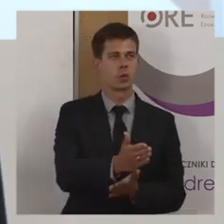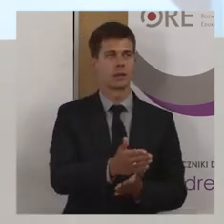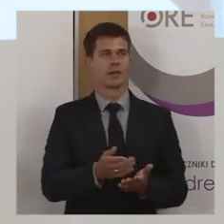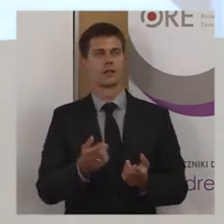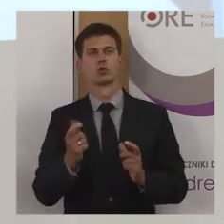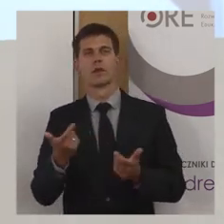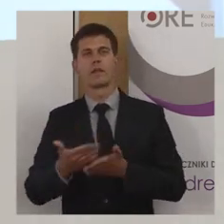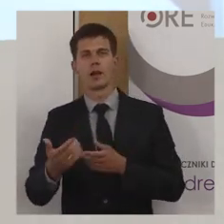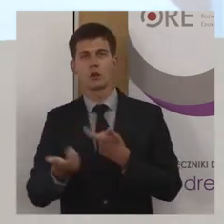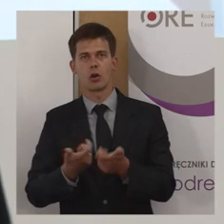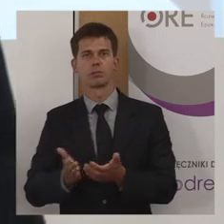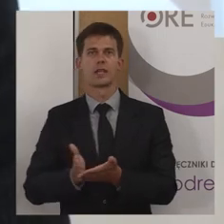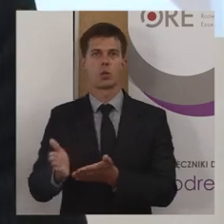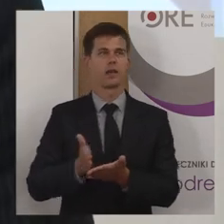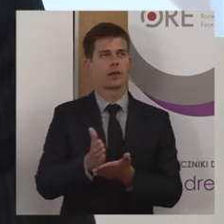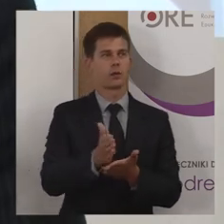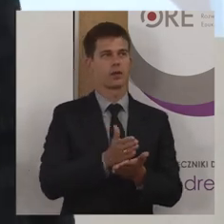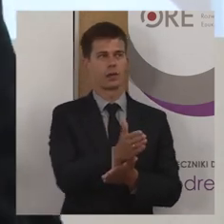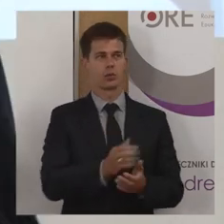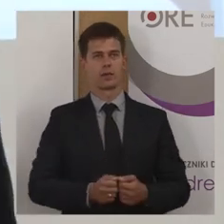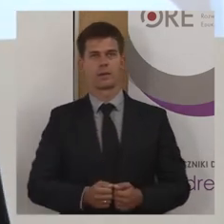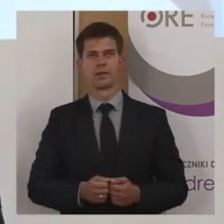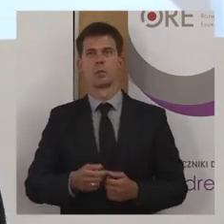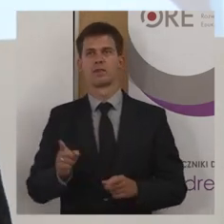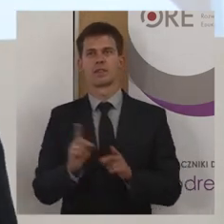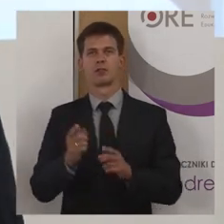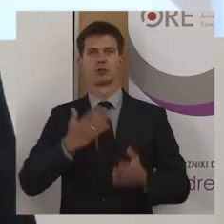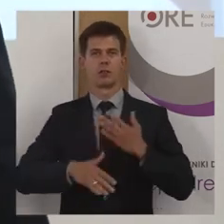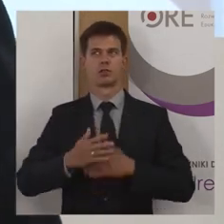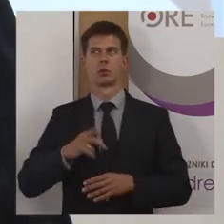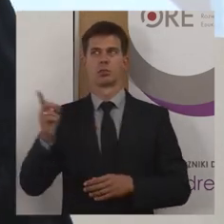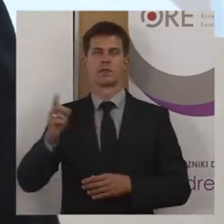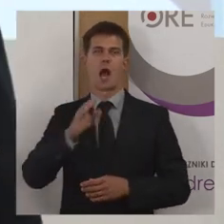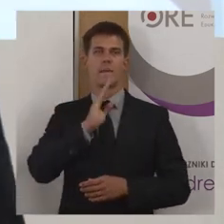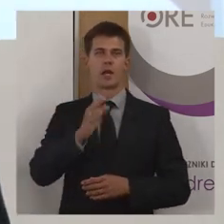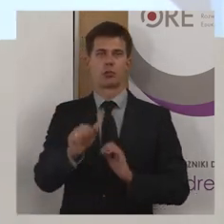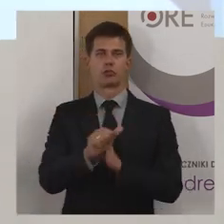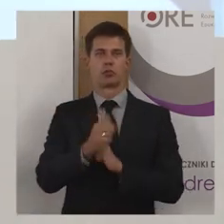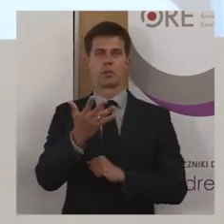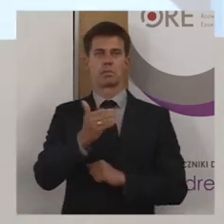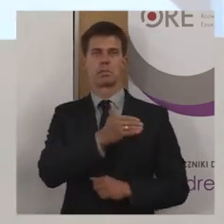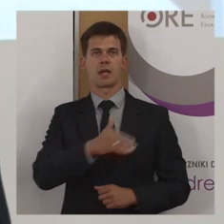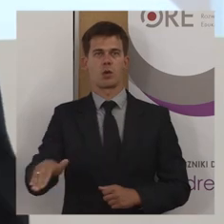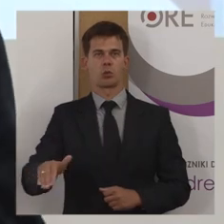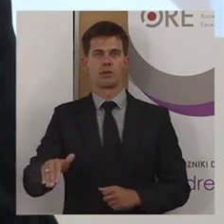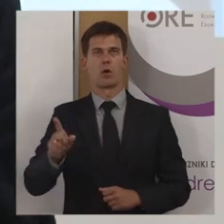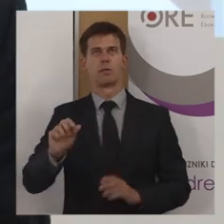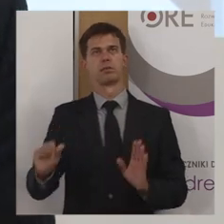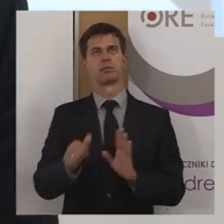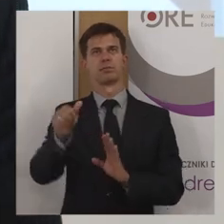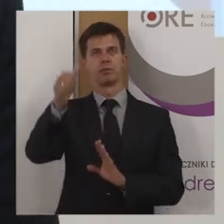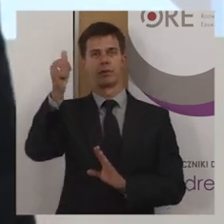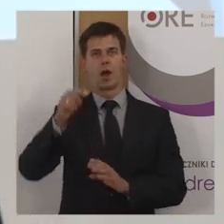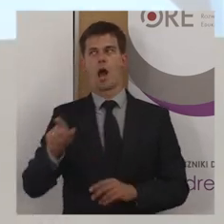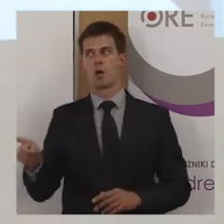bo ich zawsze będzie za mało. Cieszę się, że Amerykanie mają 65 milionów dolarów, żeby dostosować statuę wolności. Życzyłbym